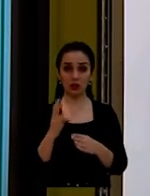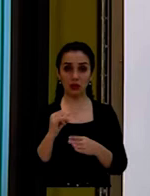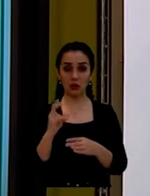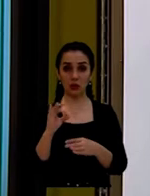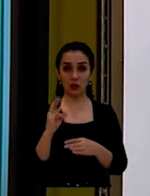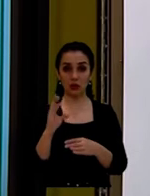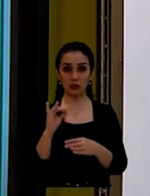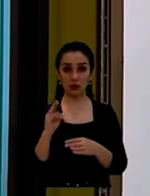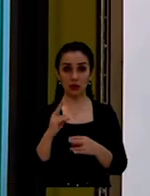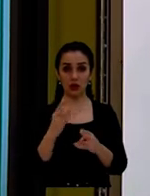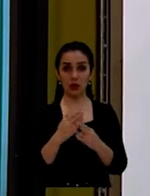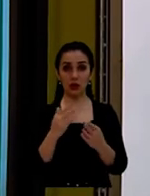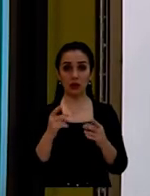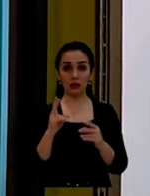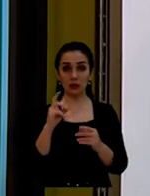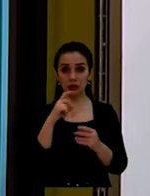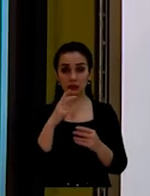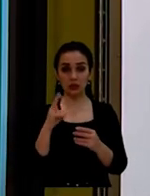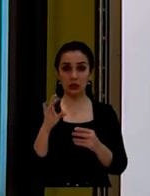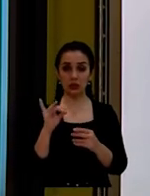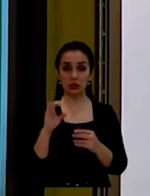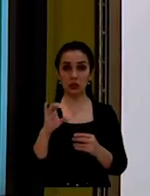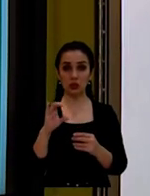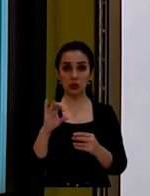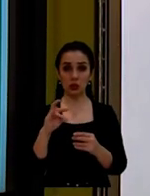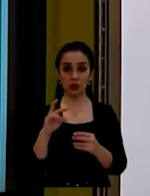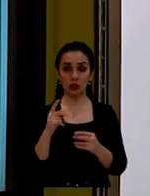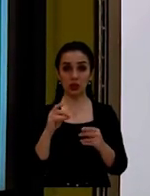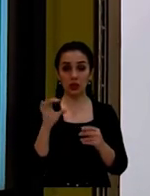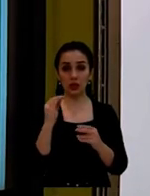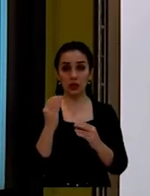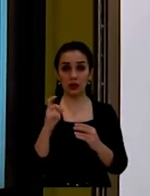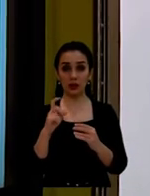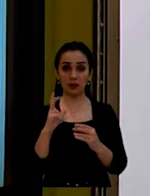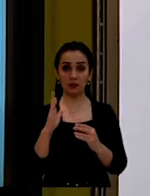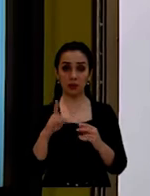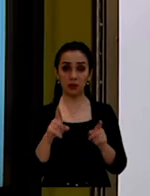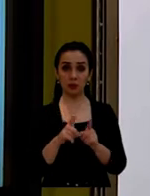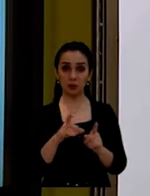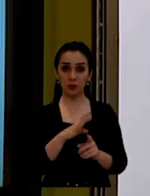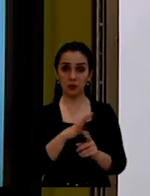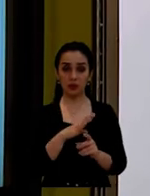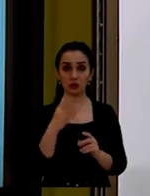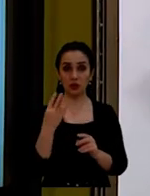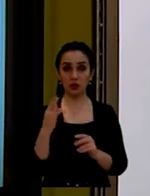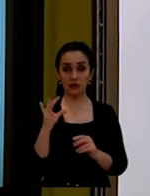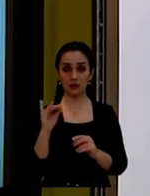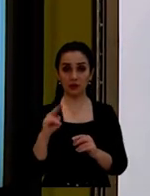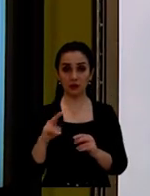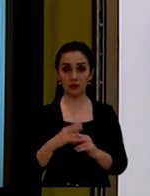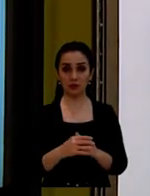основания кислоты и соли соответственно эквивалент тоже бывает четырех видов